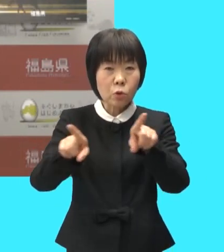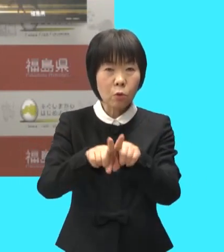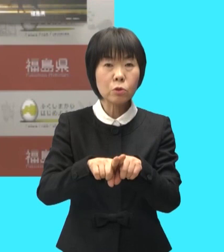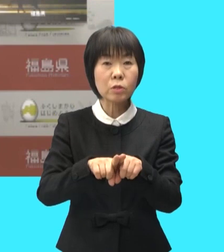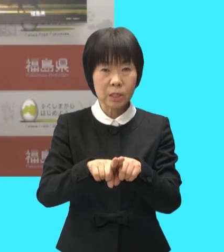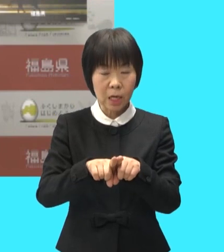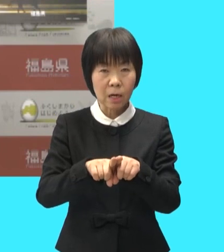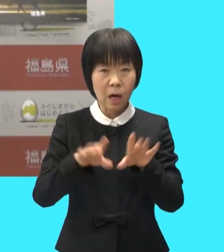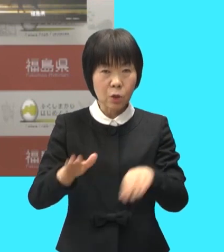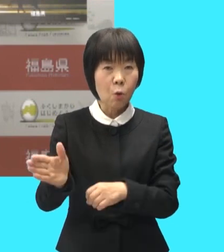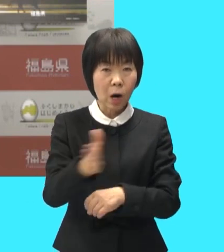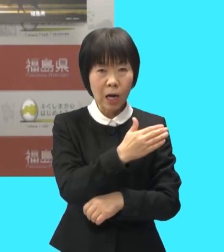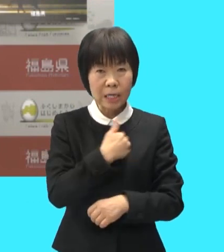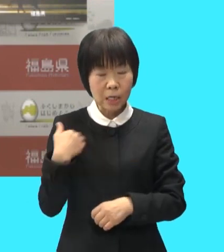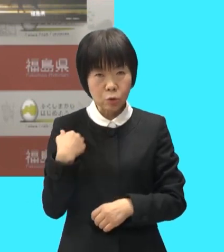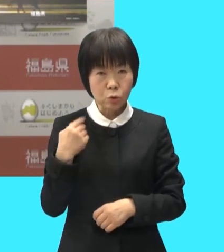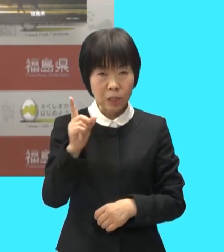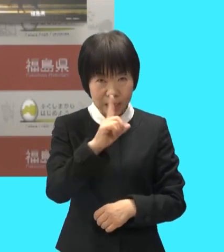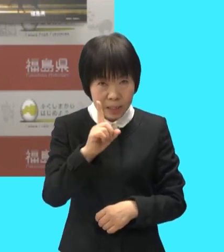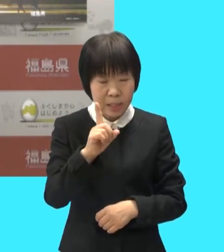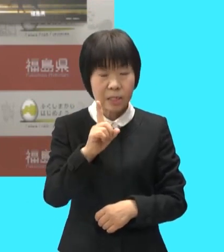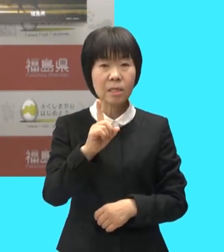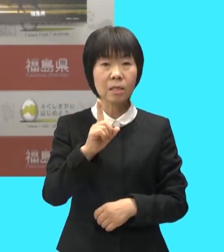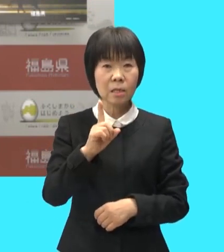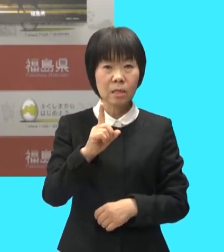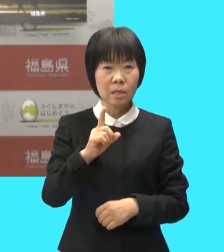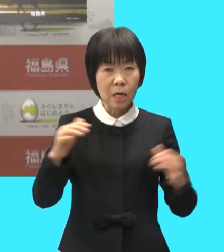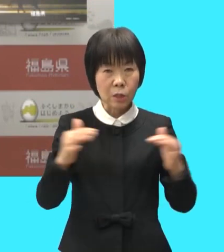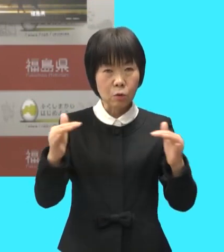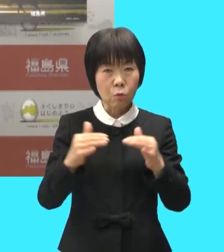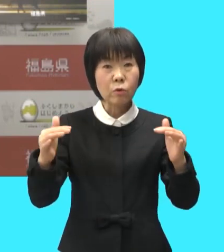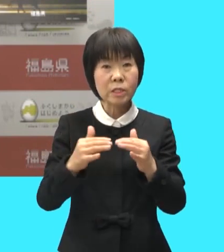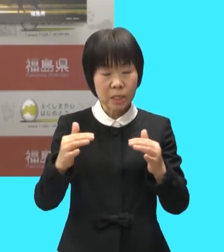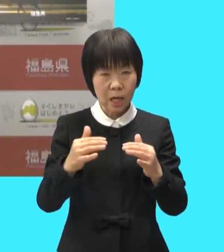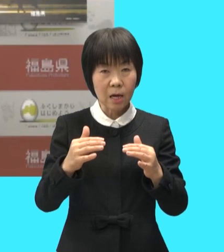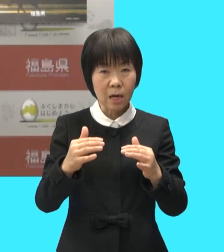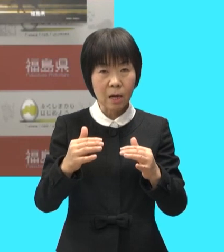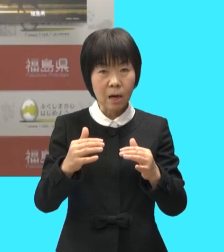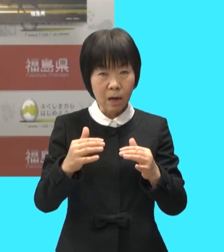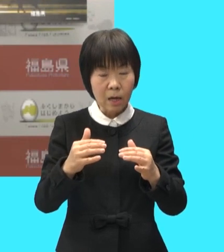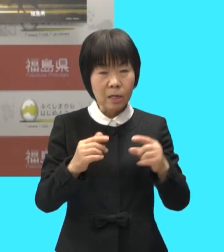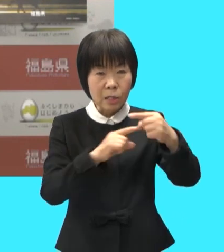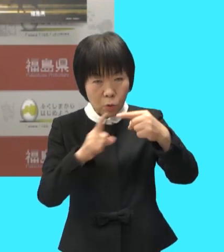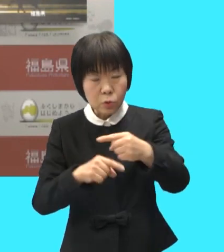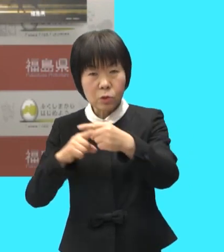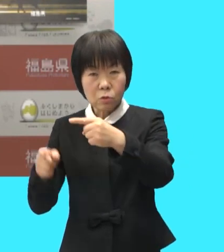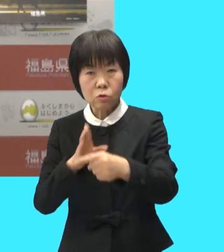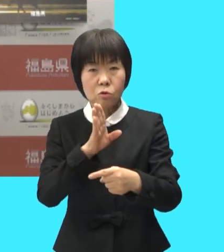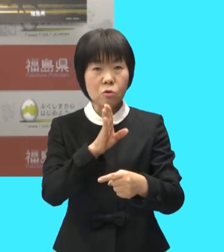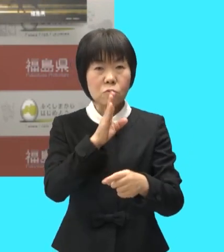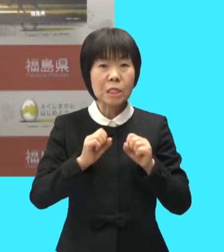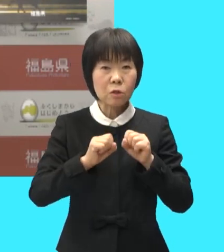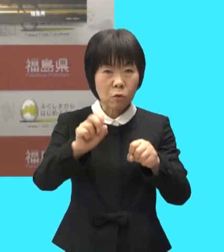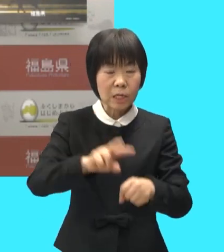、今日からできること、早速何ができるか議論をして、また一つ一つ実行に移して